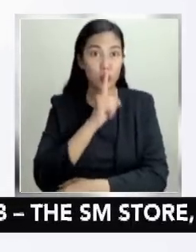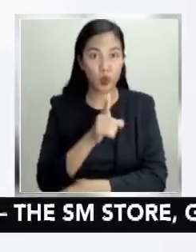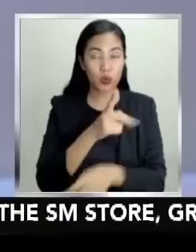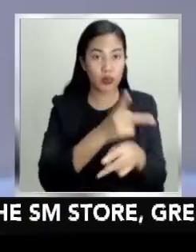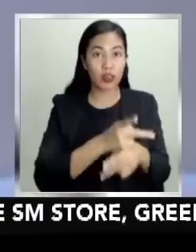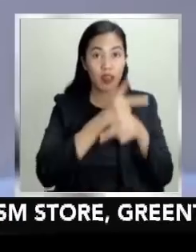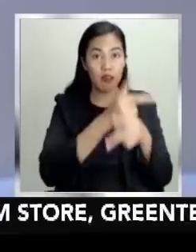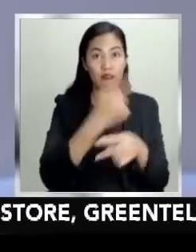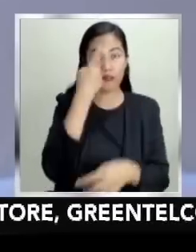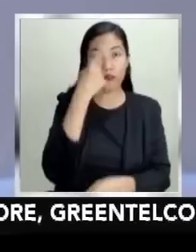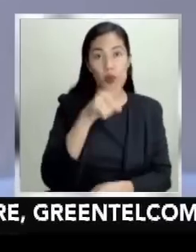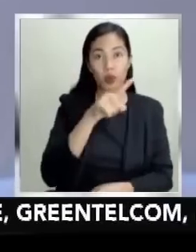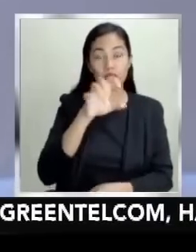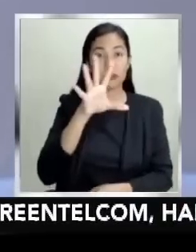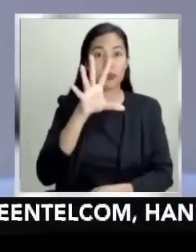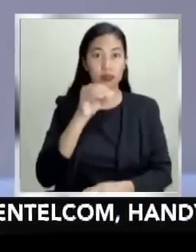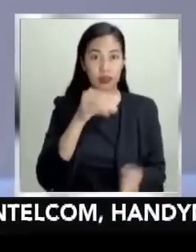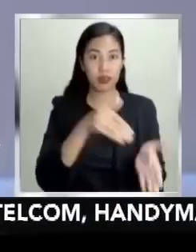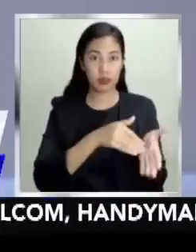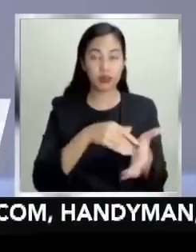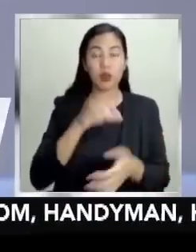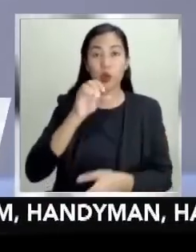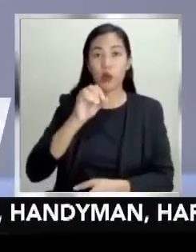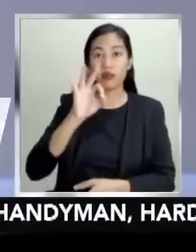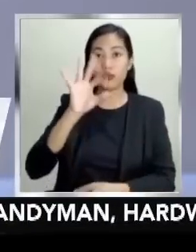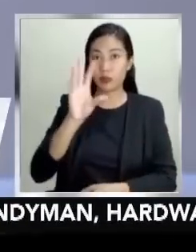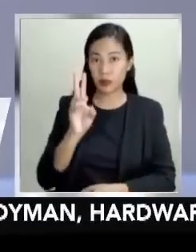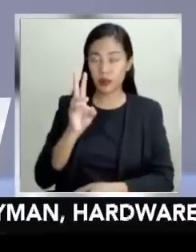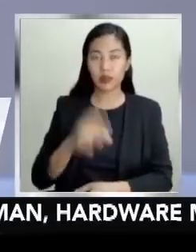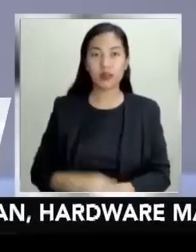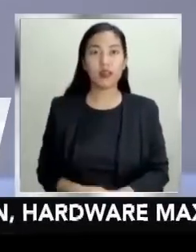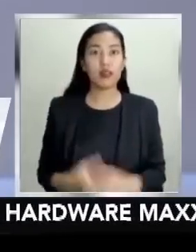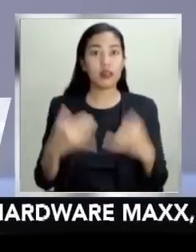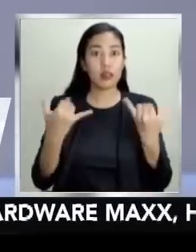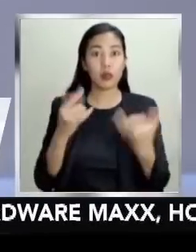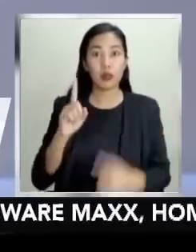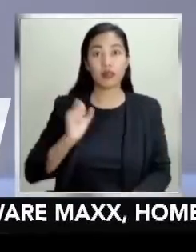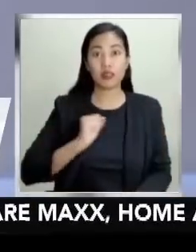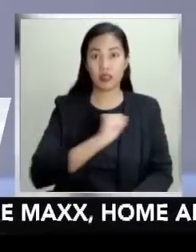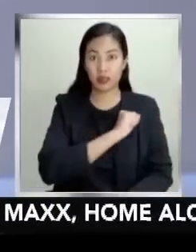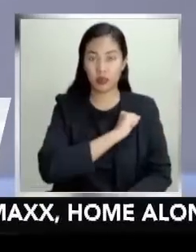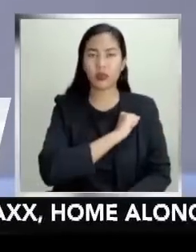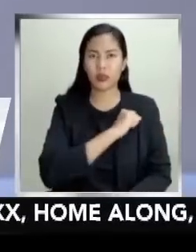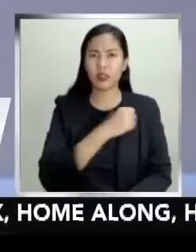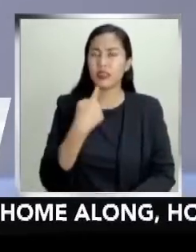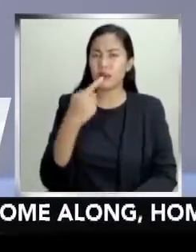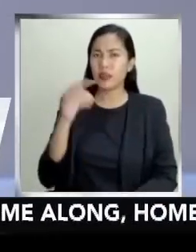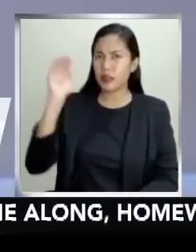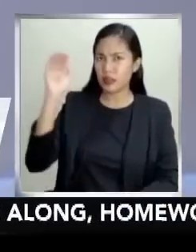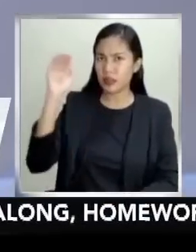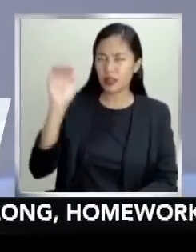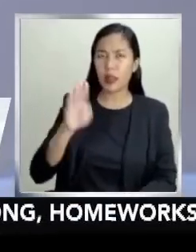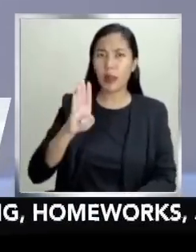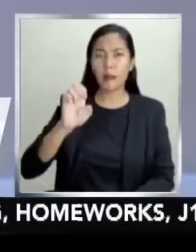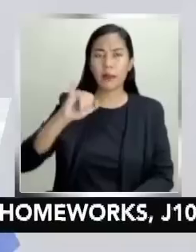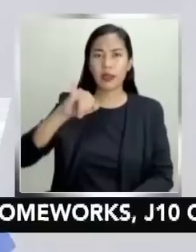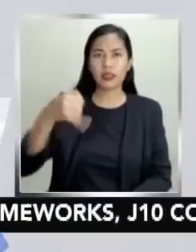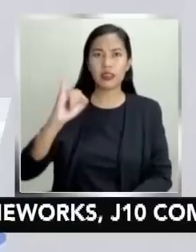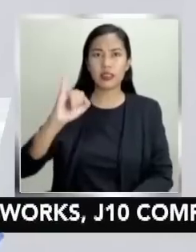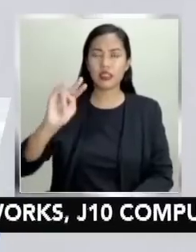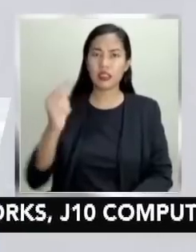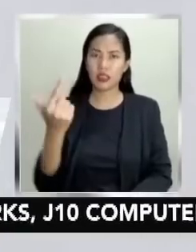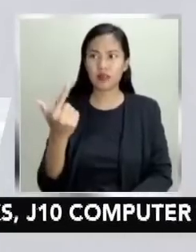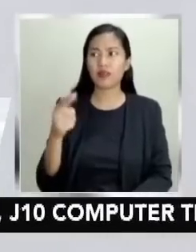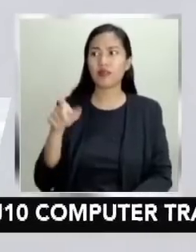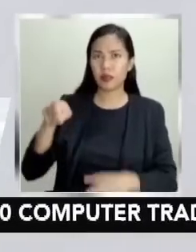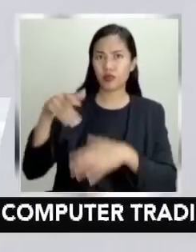roon. Panawagan pa nga ng isang senador sa palasyo, sabihan ng Beijing na iparecall o pauwiin ang ambassador sa China. Pero sabi